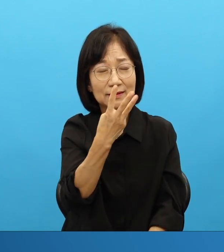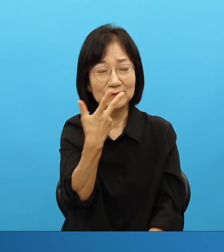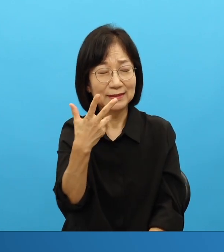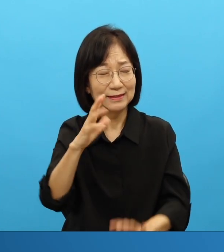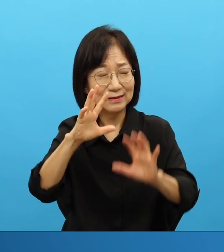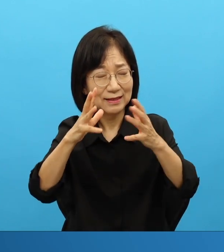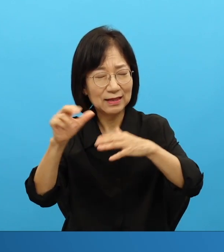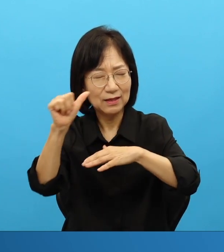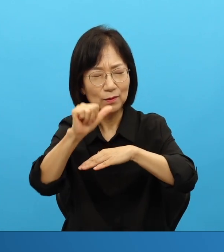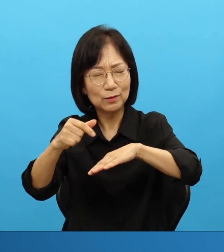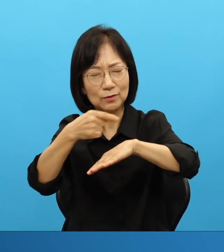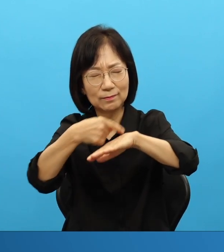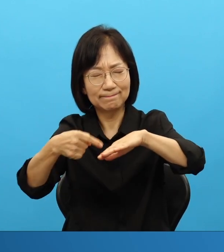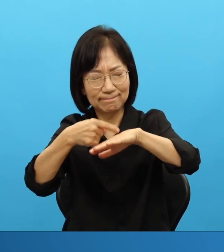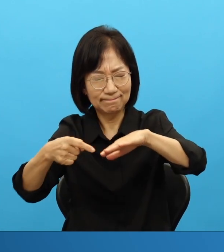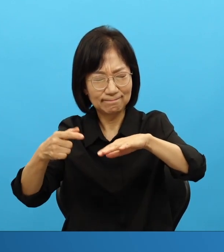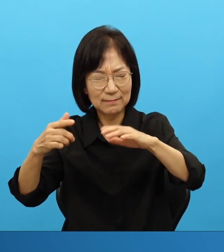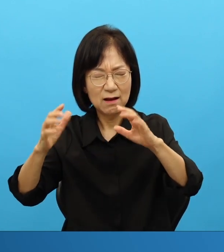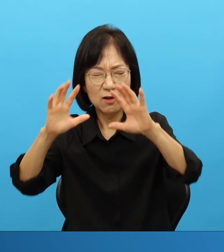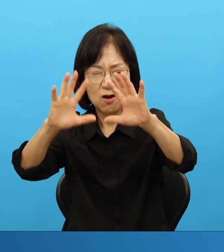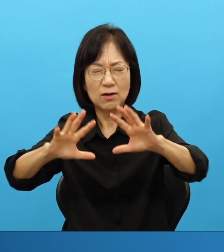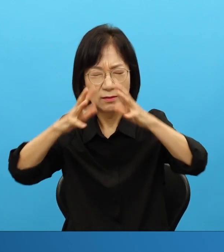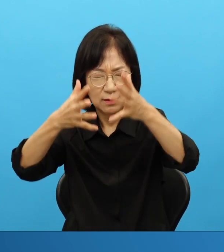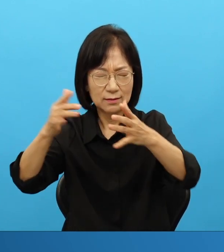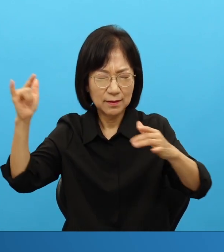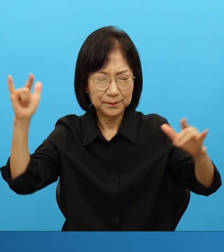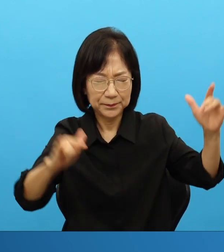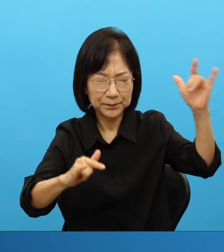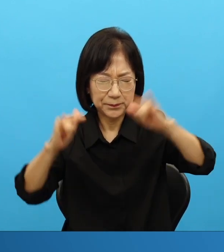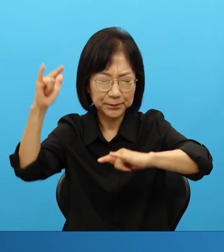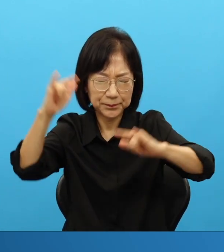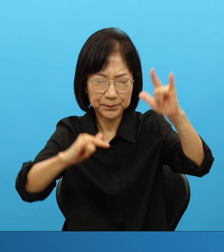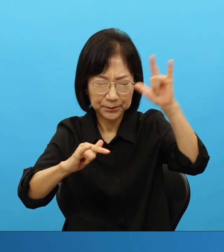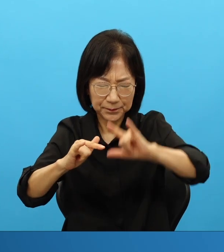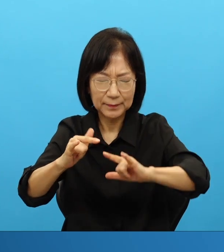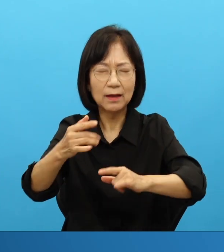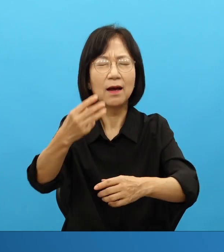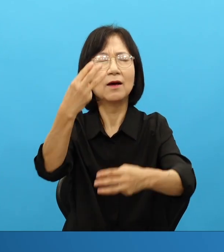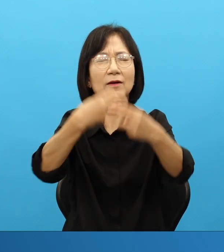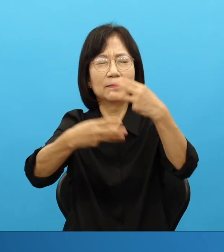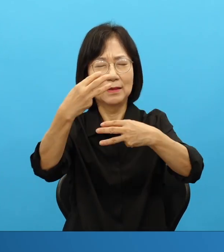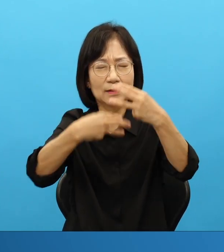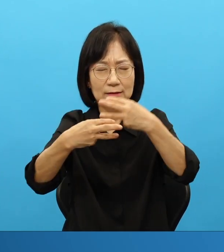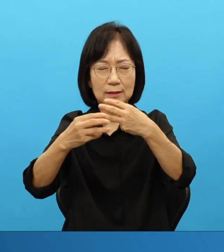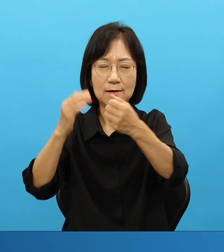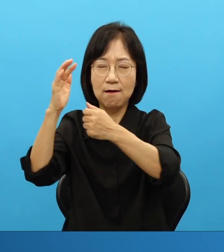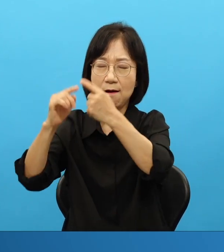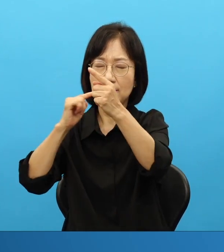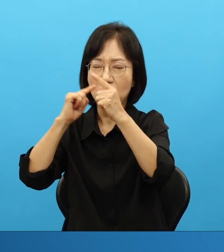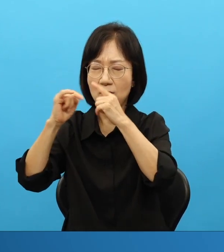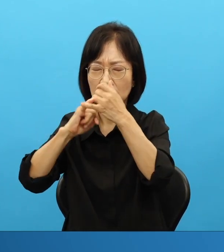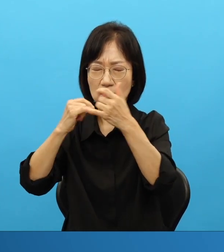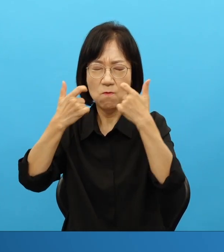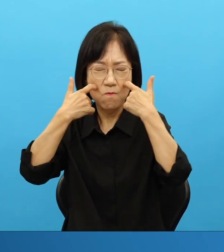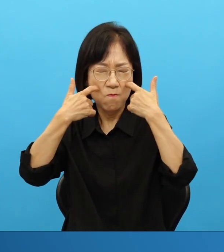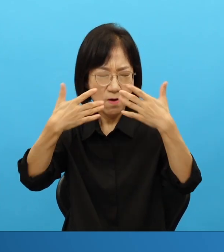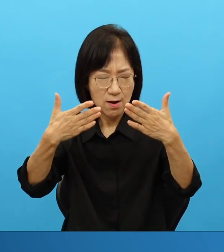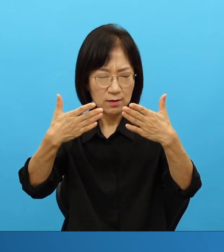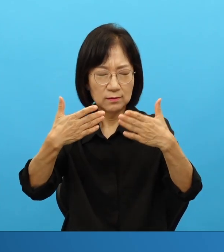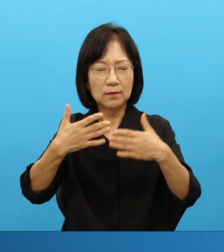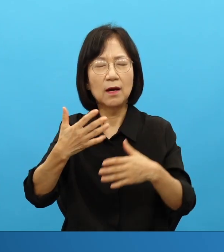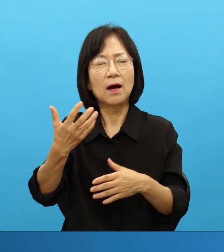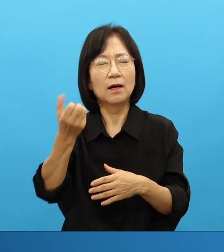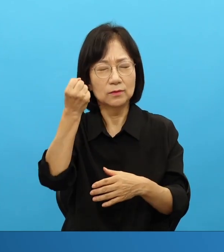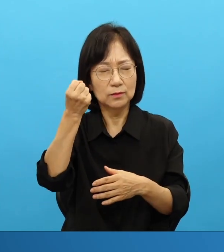세계 각국에서 모인 렘넌트들이 하나님의 정확한 언약을 확신하며 성령의 보증서와 미래를 가지고